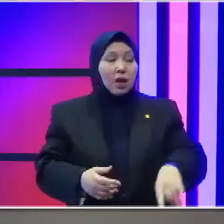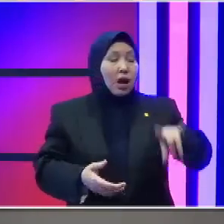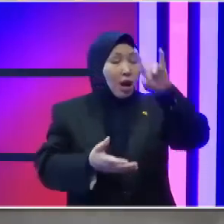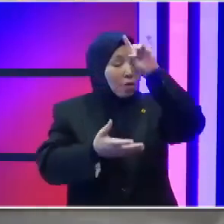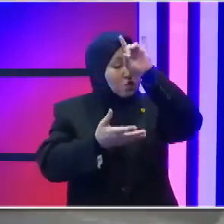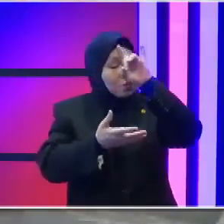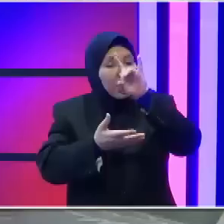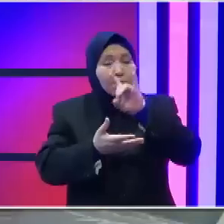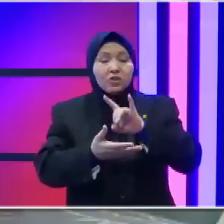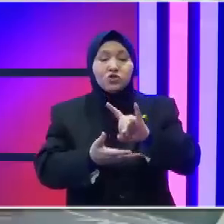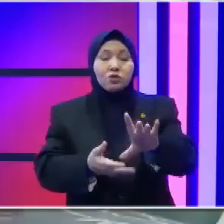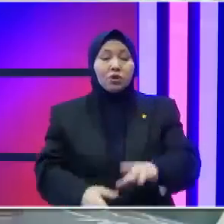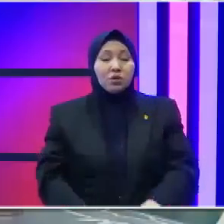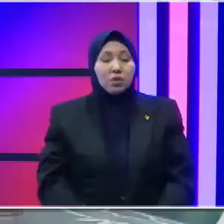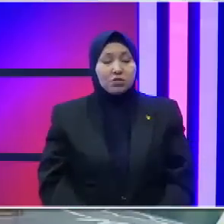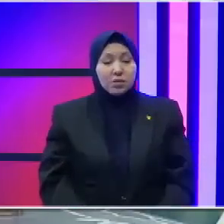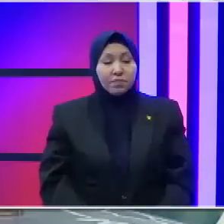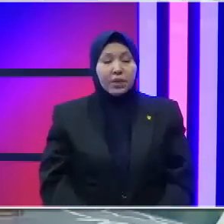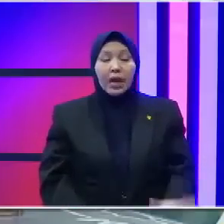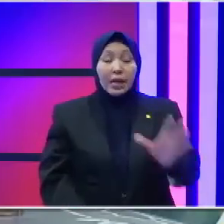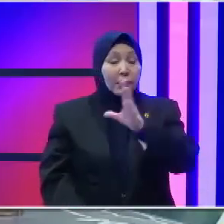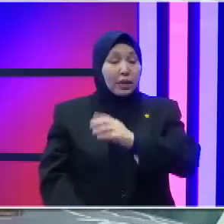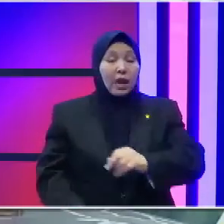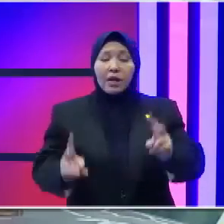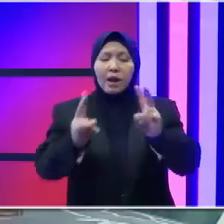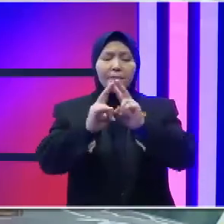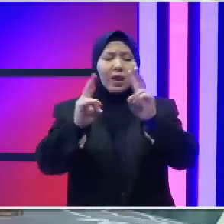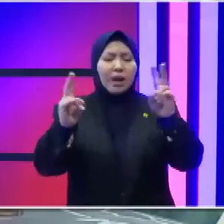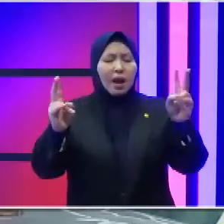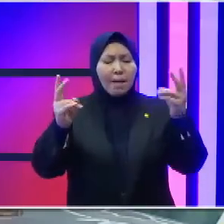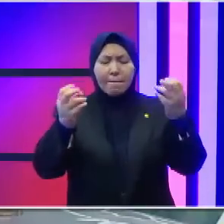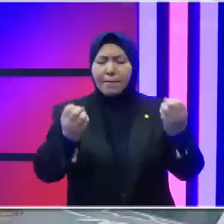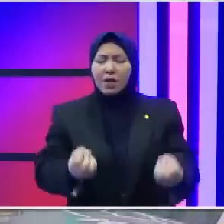Auzubillahi minasyaitan. Wa kam